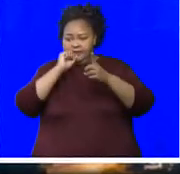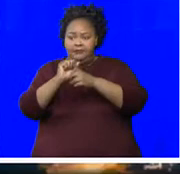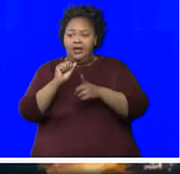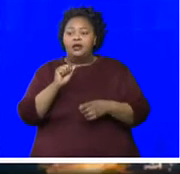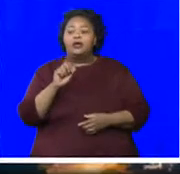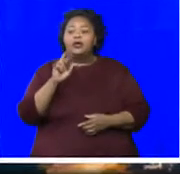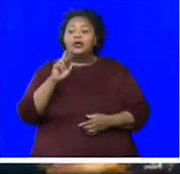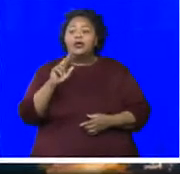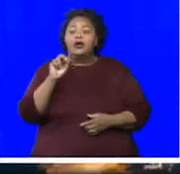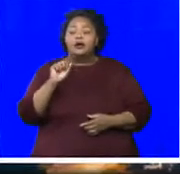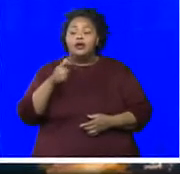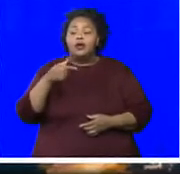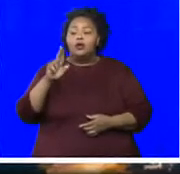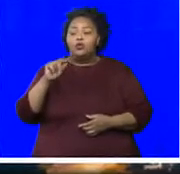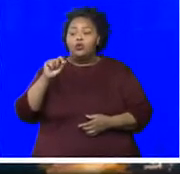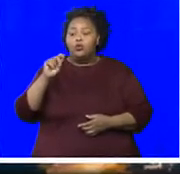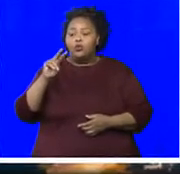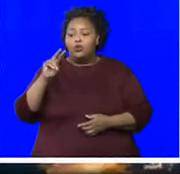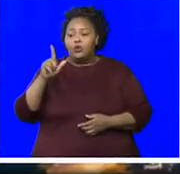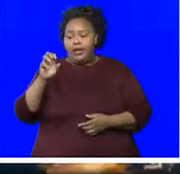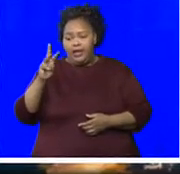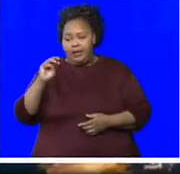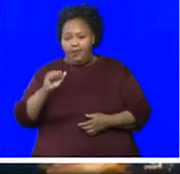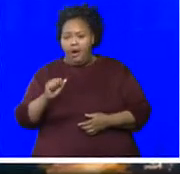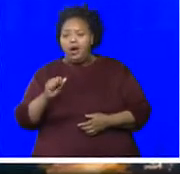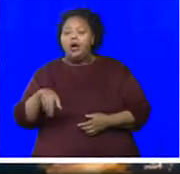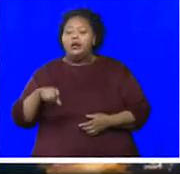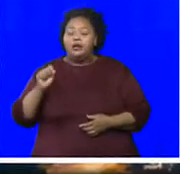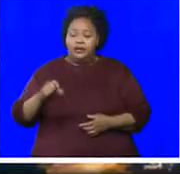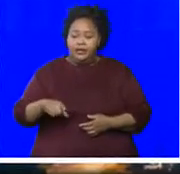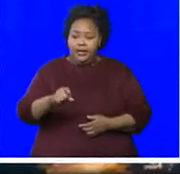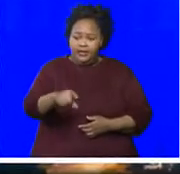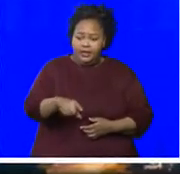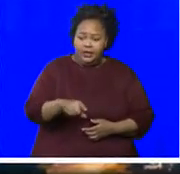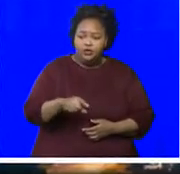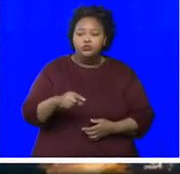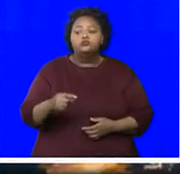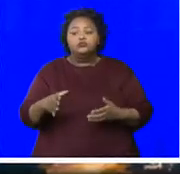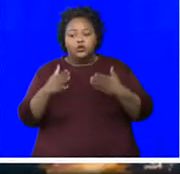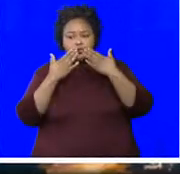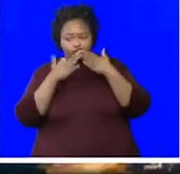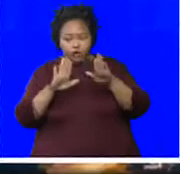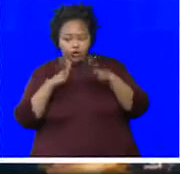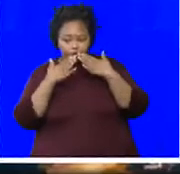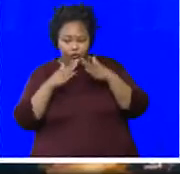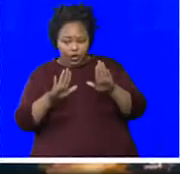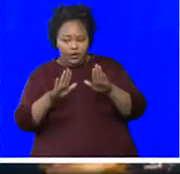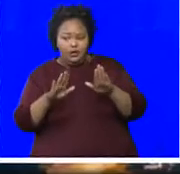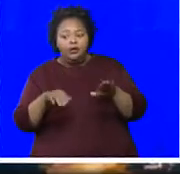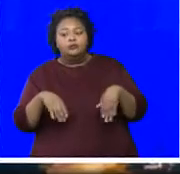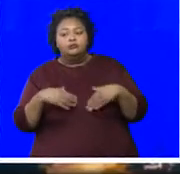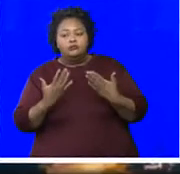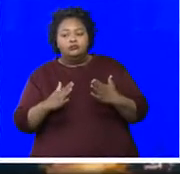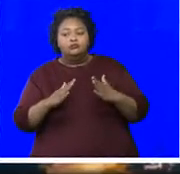Gabriel Ragulema atetfula kumabhalane lomkhulu walelitiko kuleli Sydney Simelane.